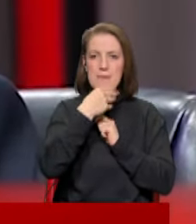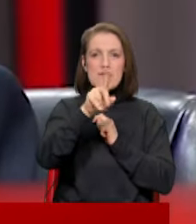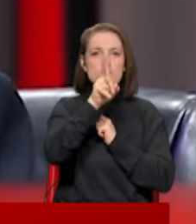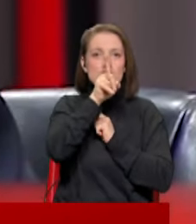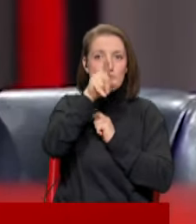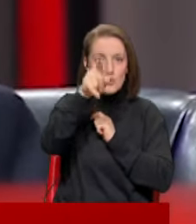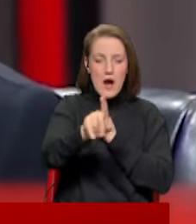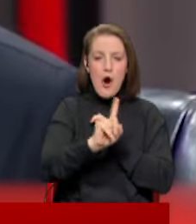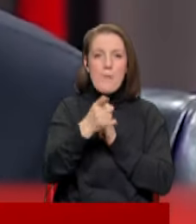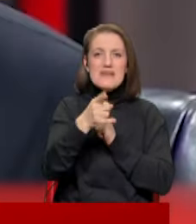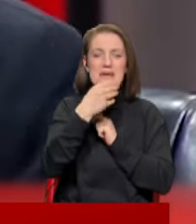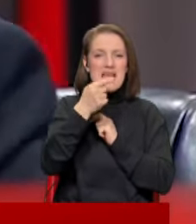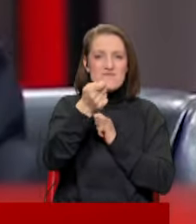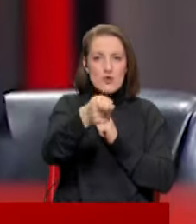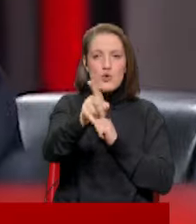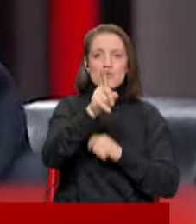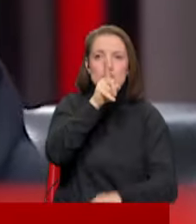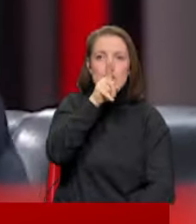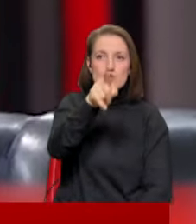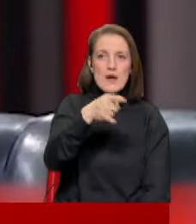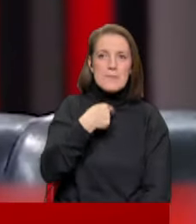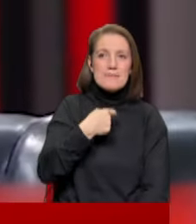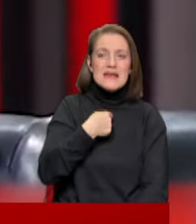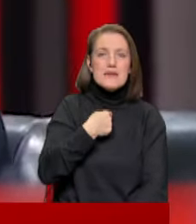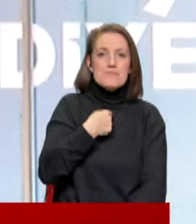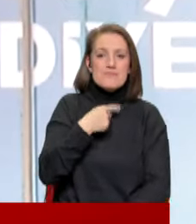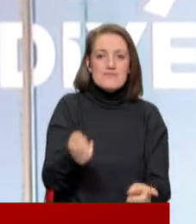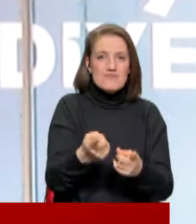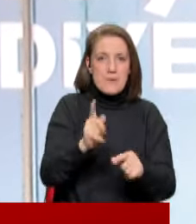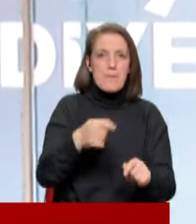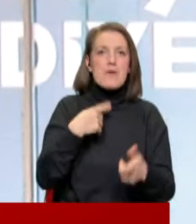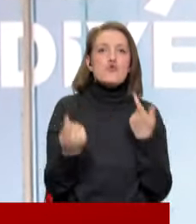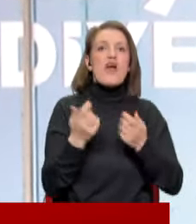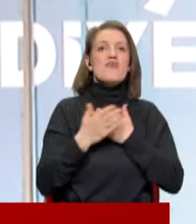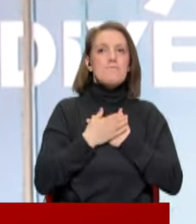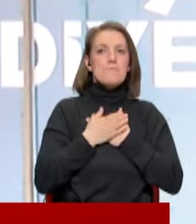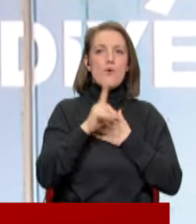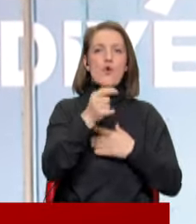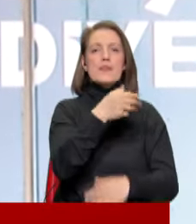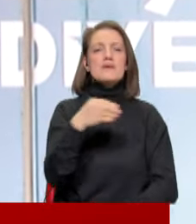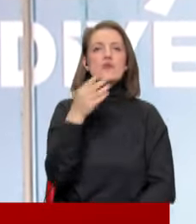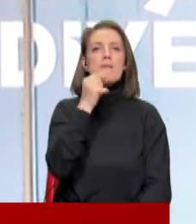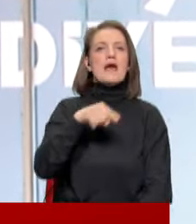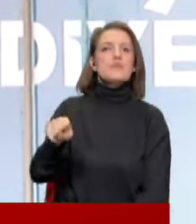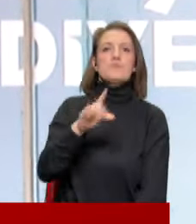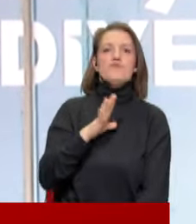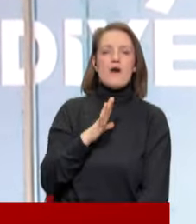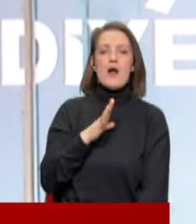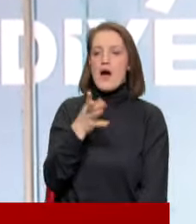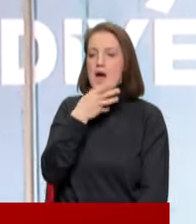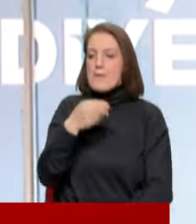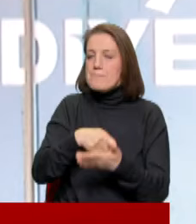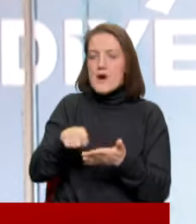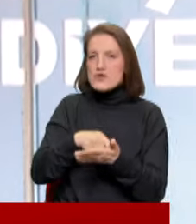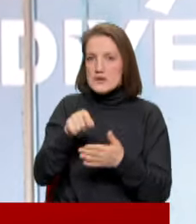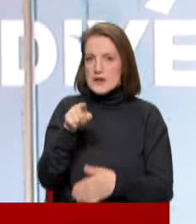verdiğin emekli bir şey demiyorsa Onu kışkırtmak benim vatan görevim Vatan 16 milyon emeklim var emekli